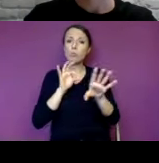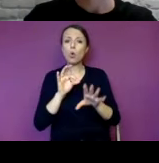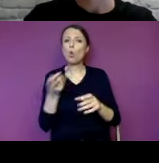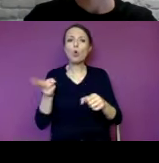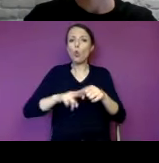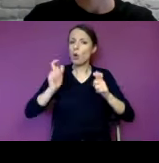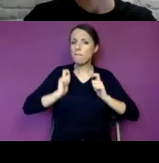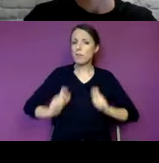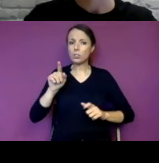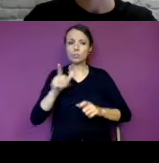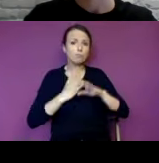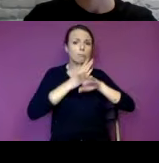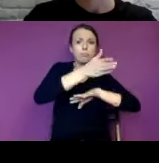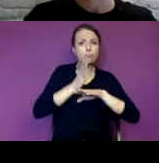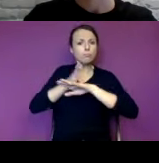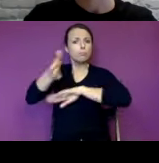odwiedzałaś?